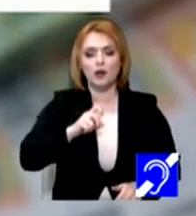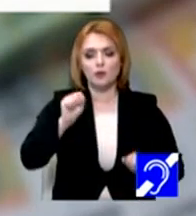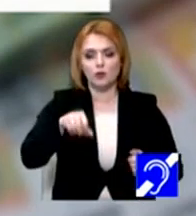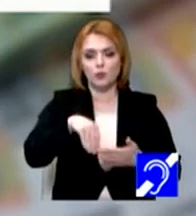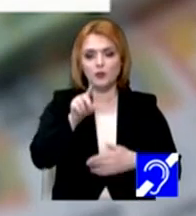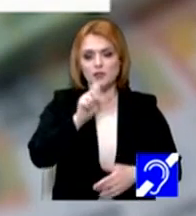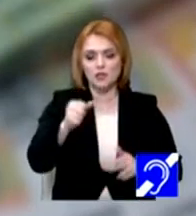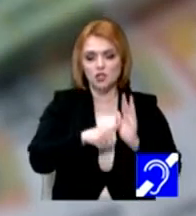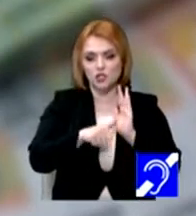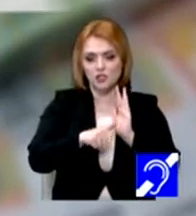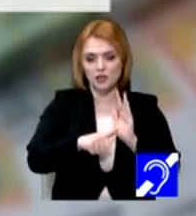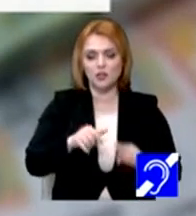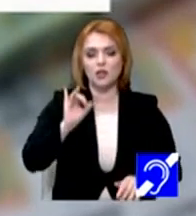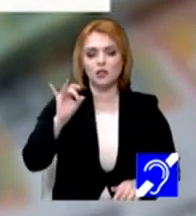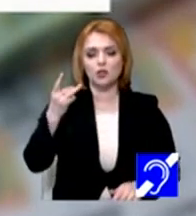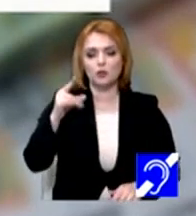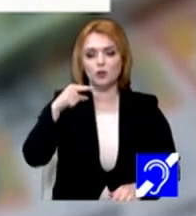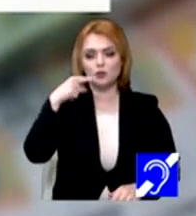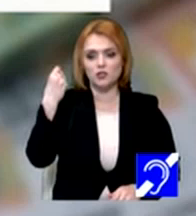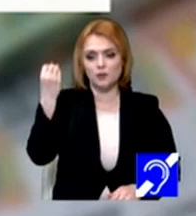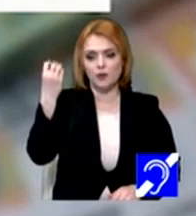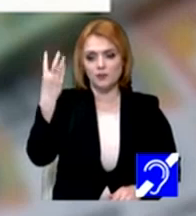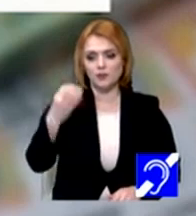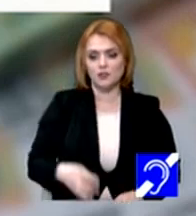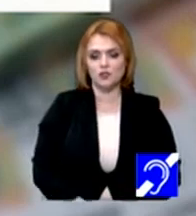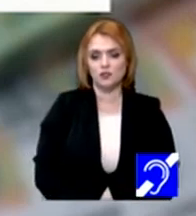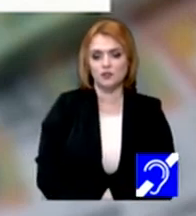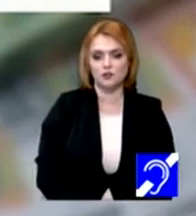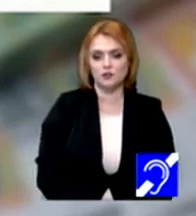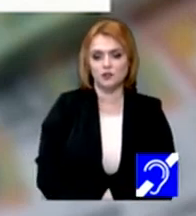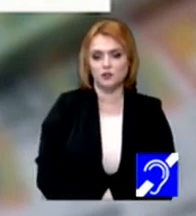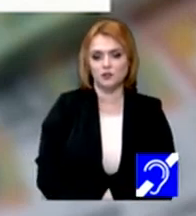costa 60 de bani și rubla rusească 14 bani.